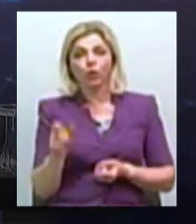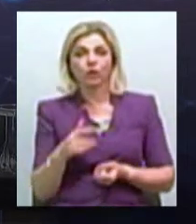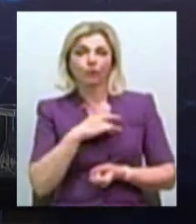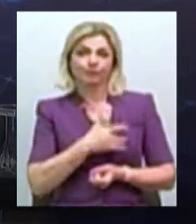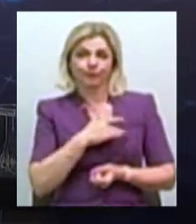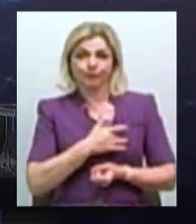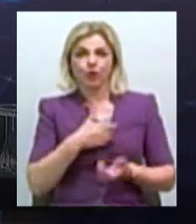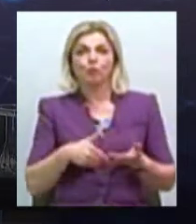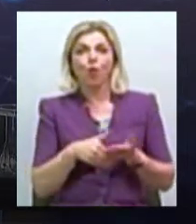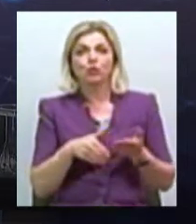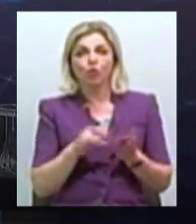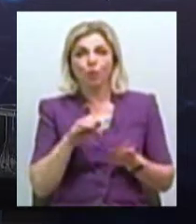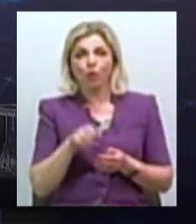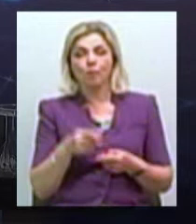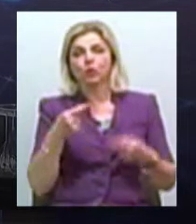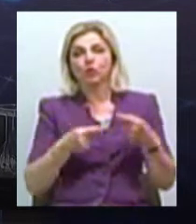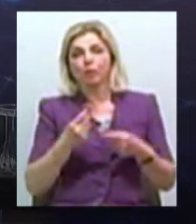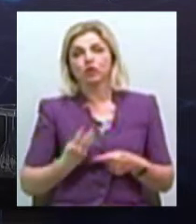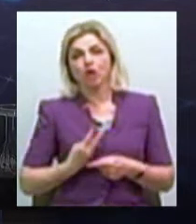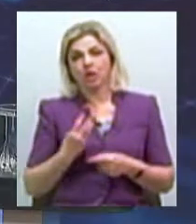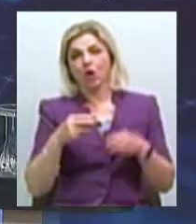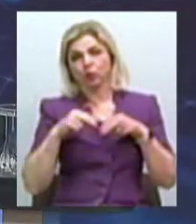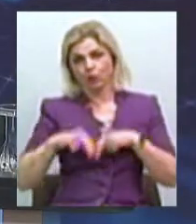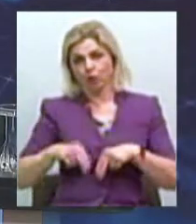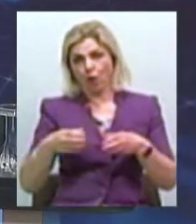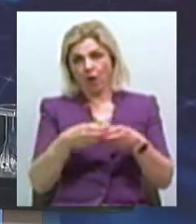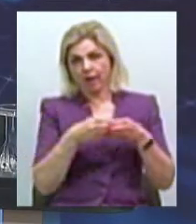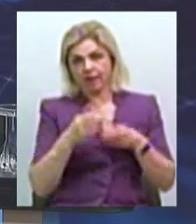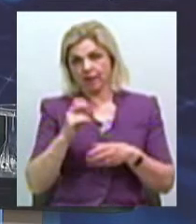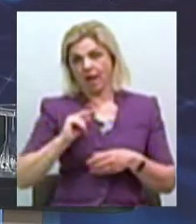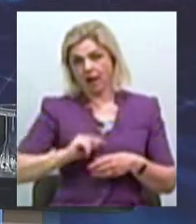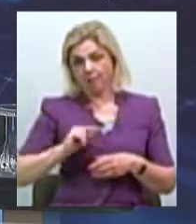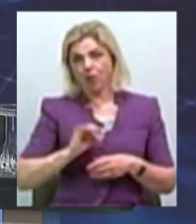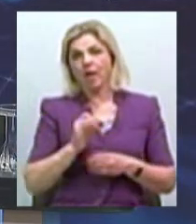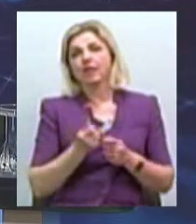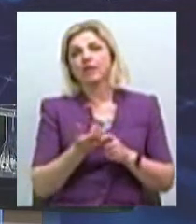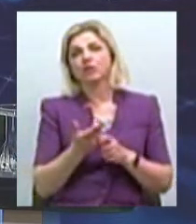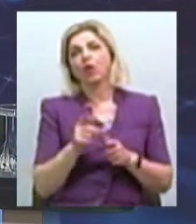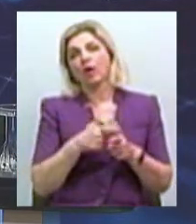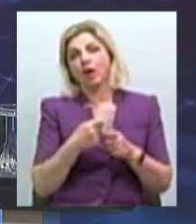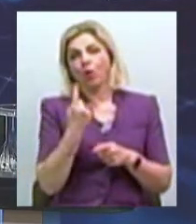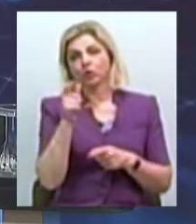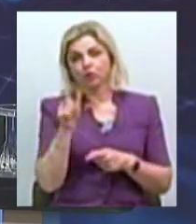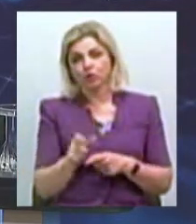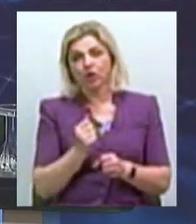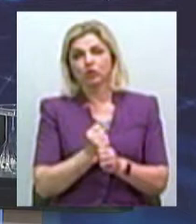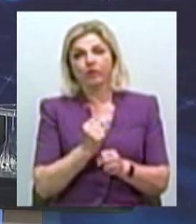сумнівним способом всупереч бажанню трудового колективу на роботу, і декілька людей, бо одна людина створила ну,